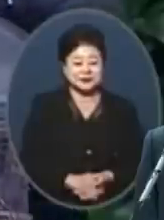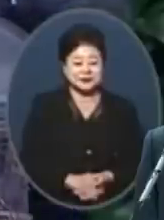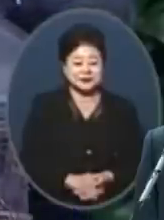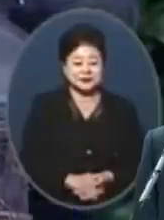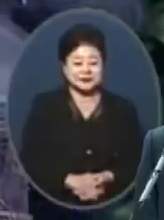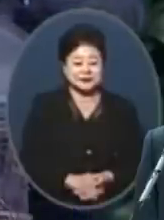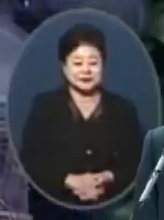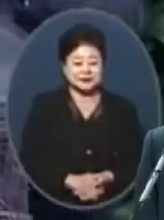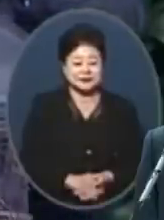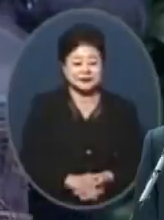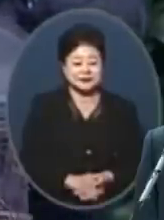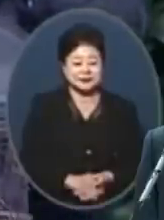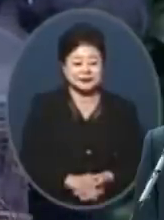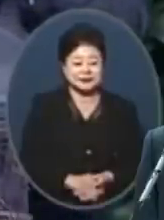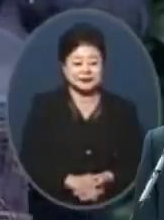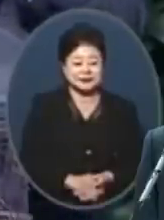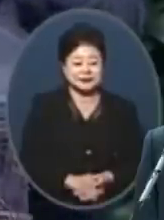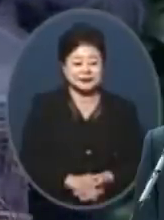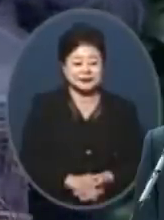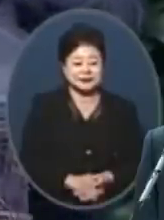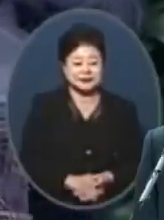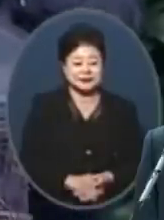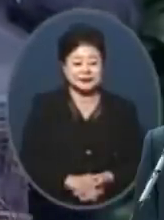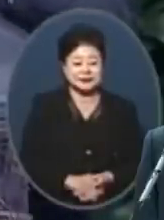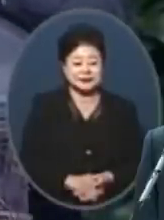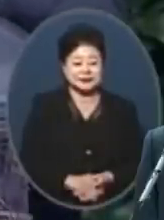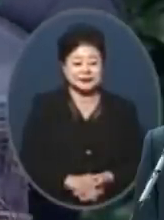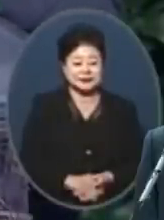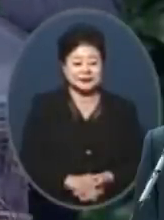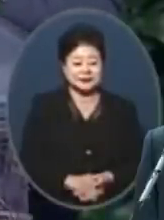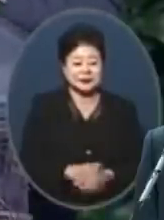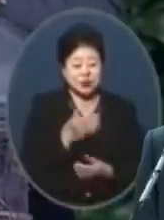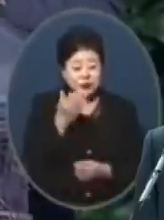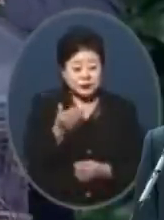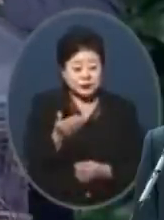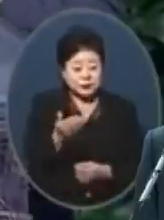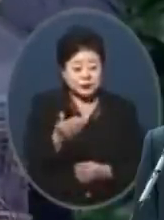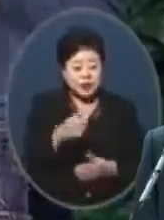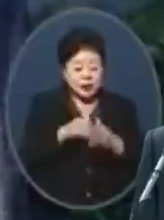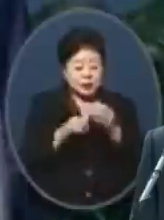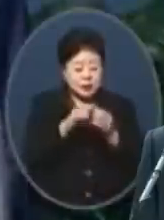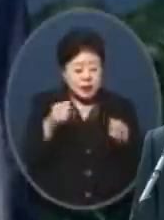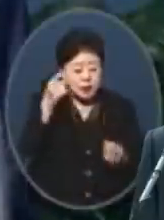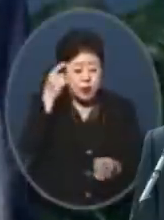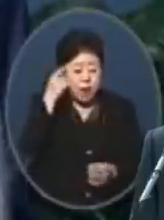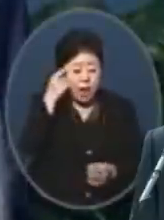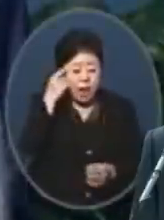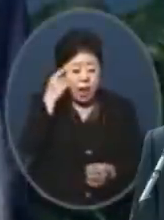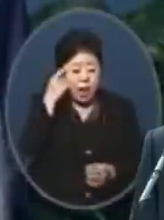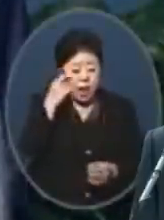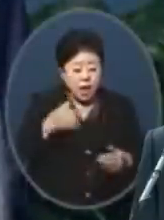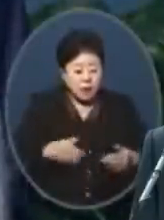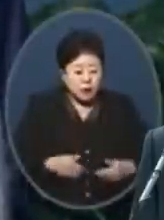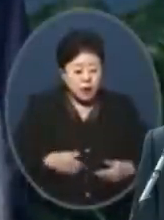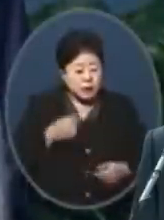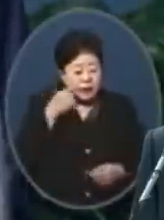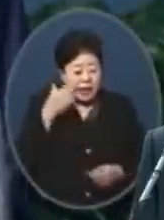was looking unto the Lord with his eye upon him. 여러분, 지도자가 왜